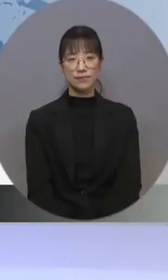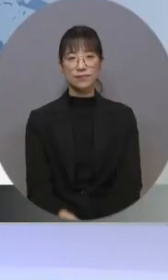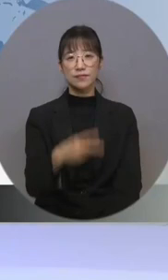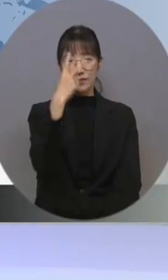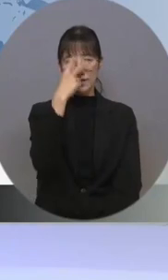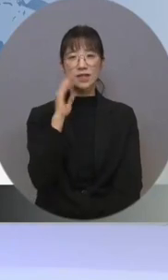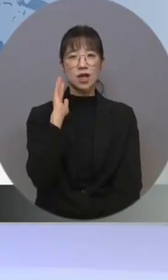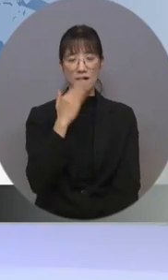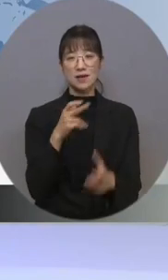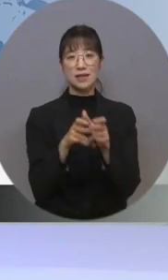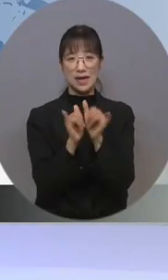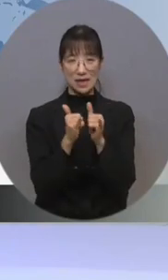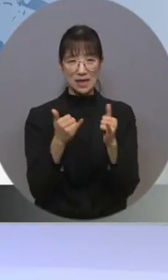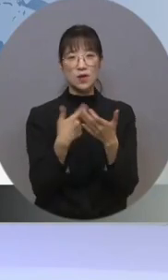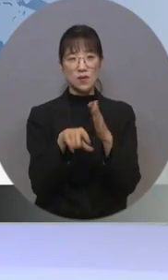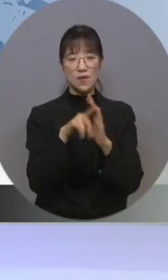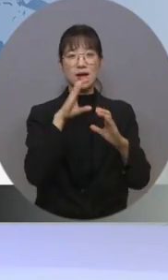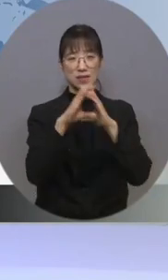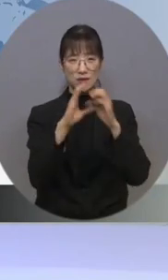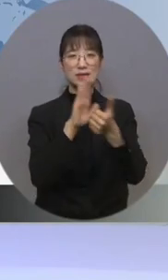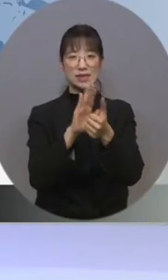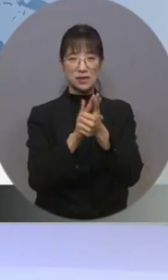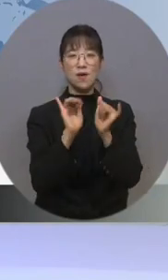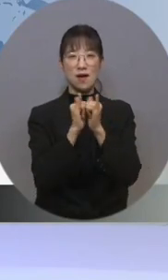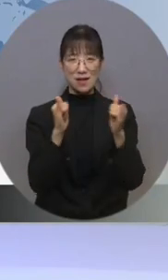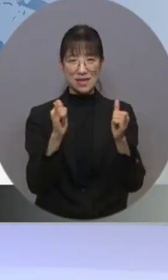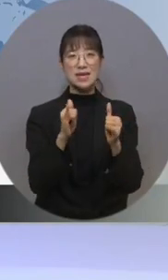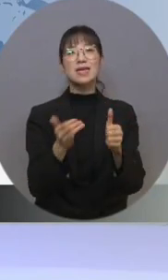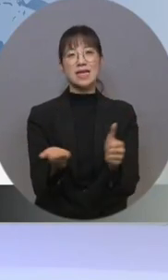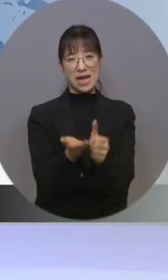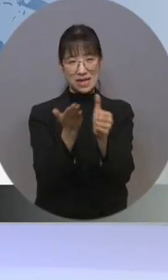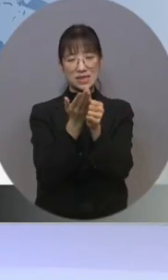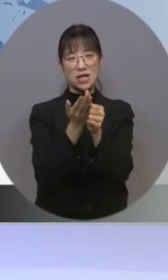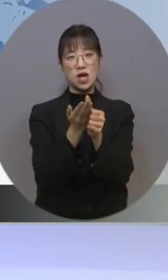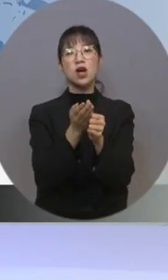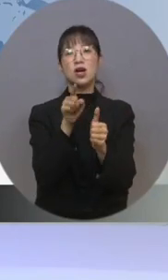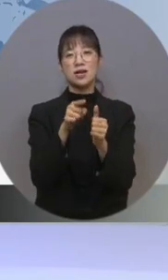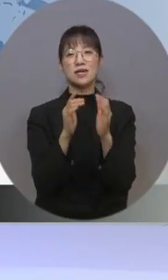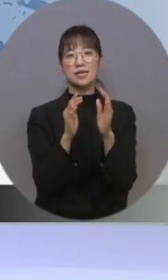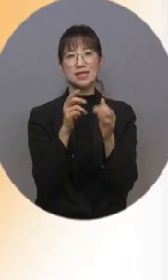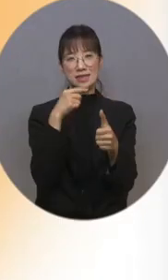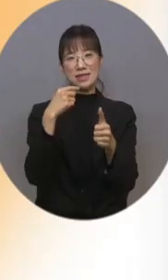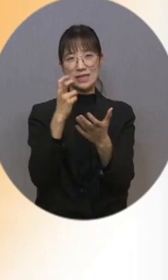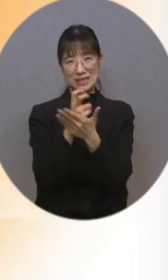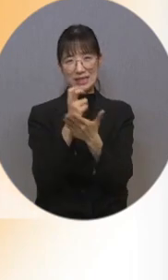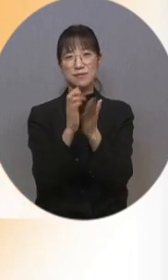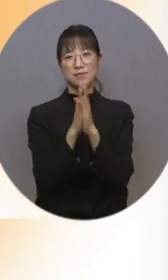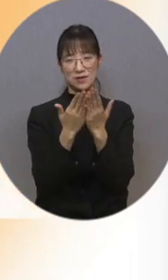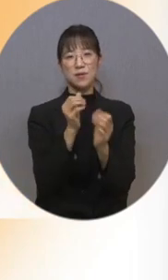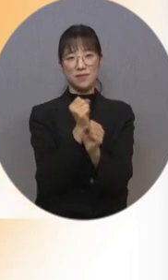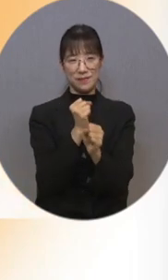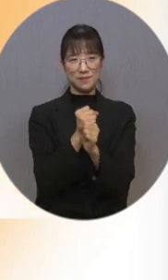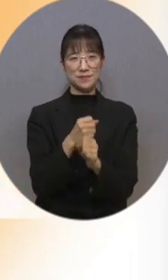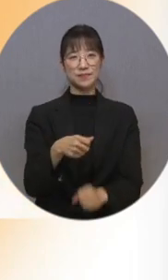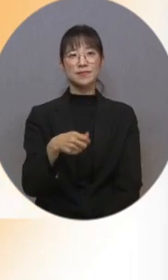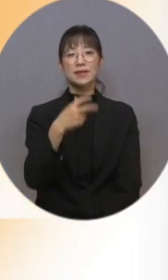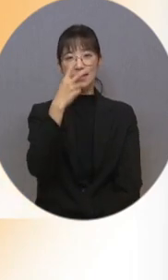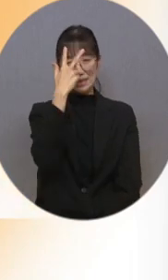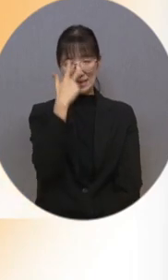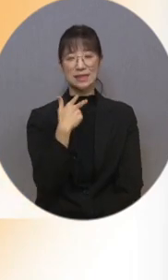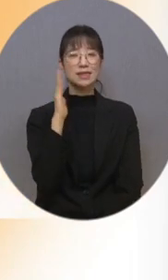시청각 장애인을 위한 의사소통 지원인 양성 지침서가 출판됐습니다. 실로암